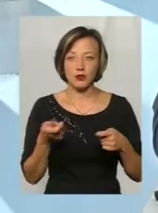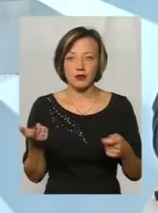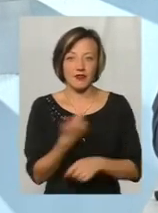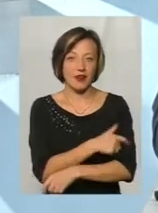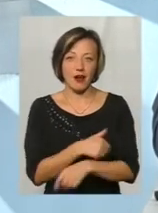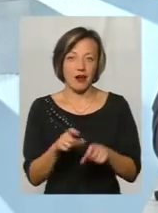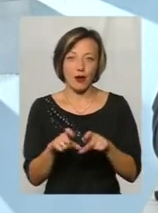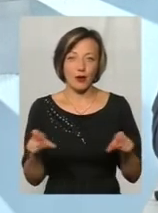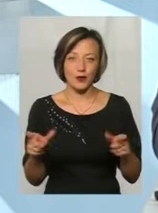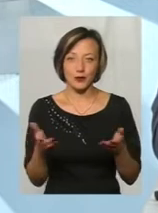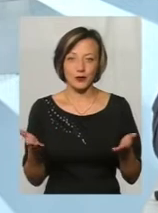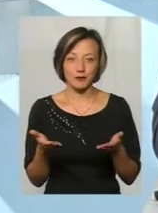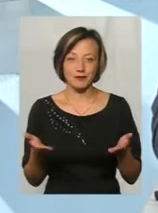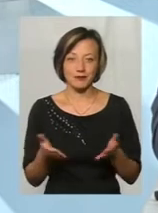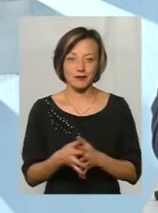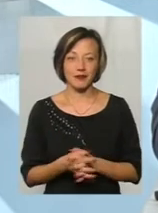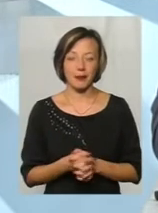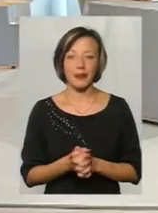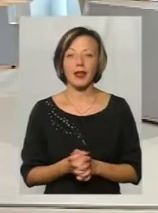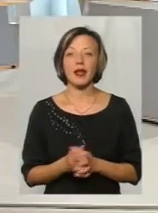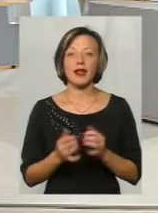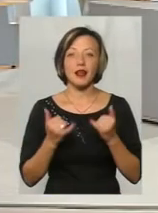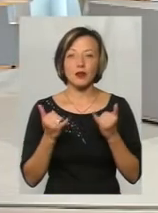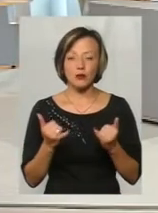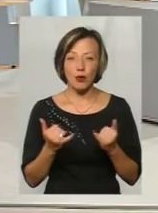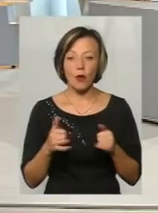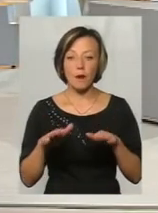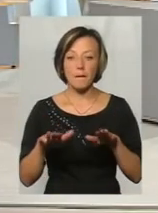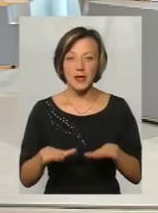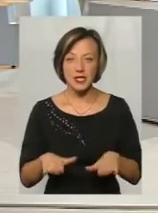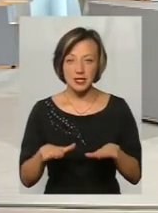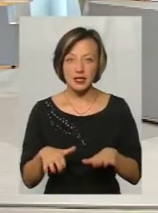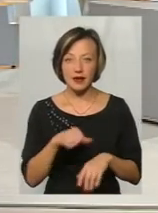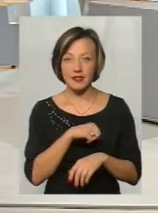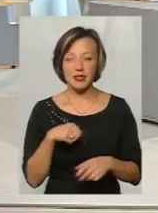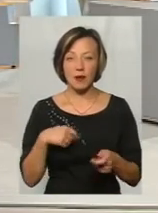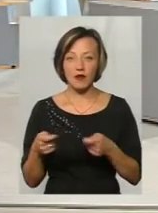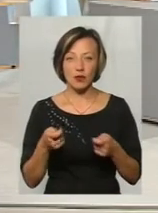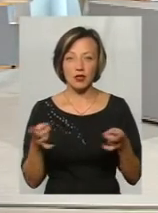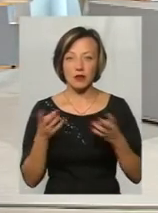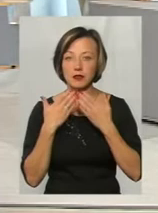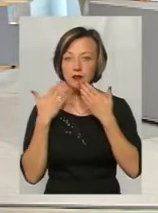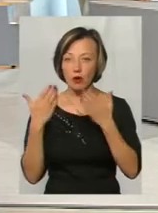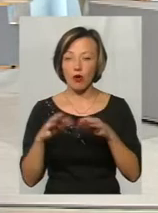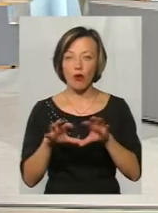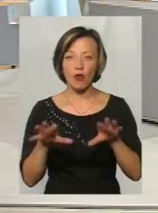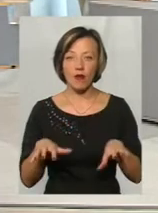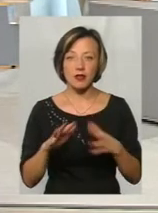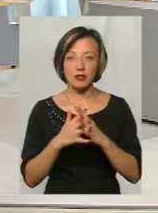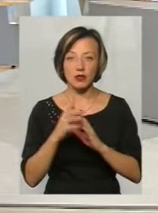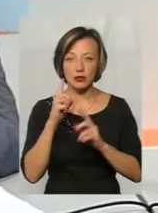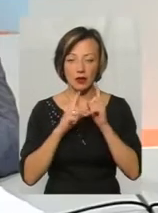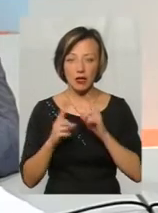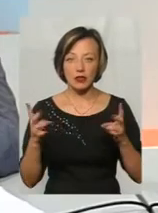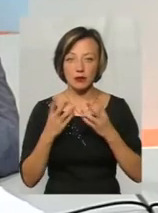якщо довезуть його. Ні. Для цього є органи місцевого самоврятування. Треба звернутися до голови селищної ради,